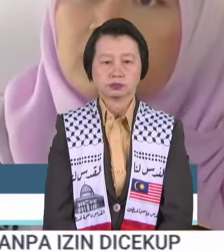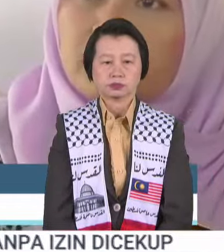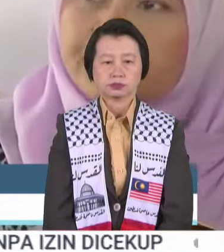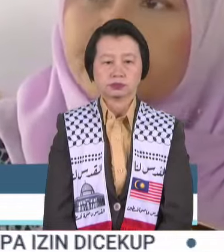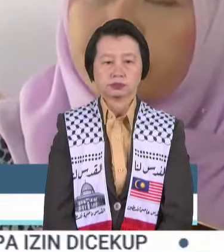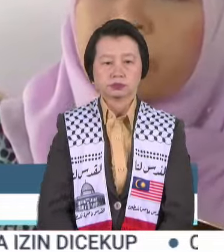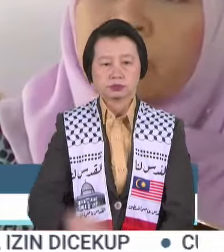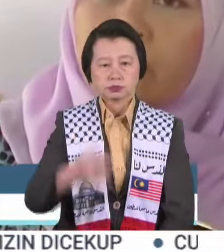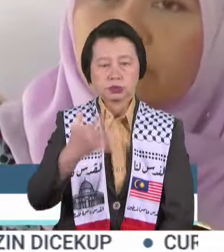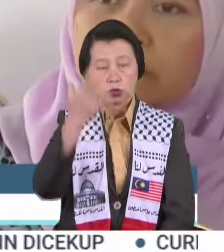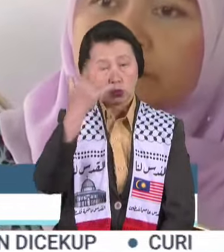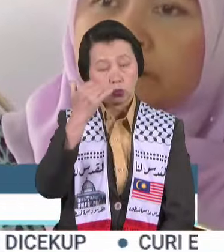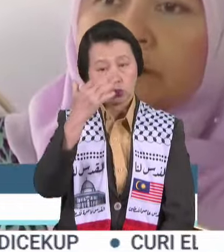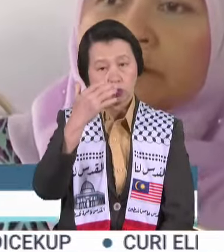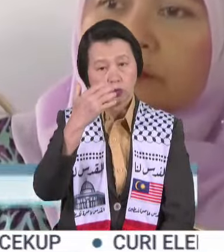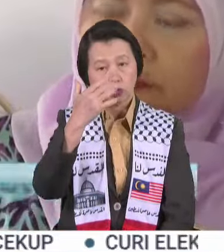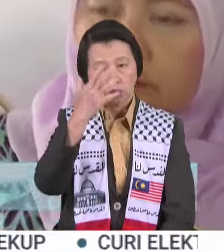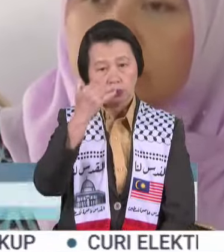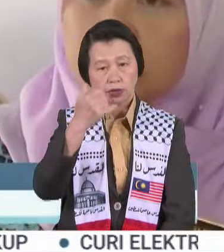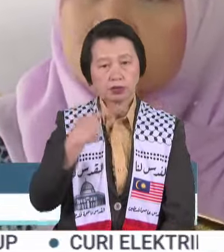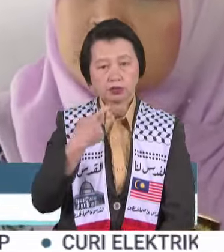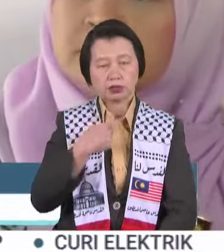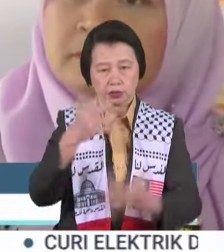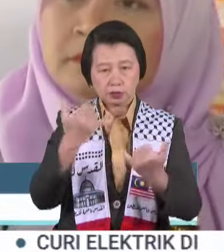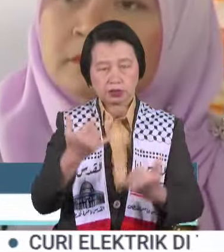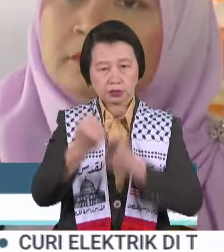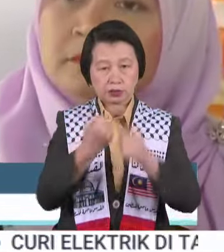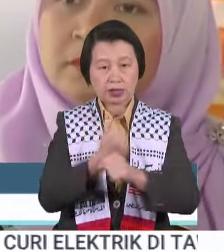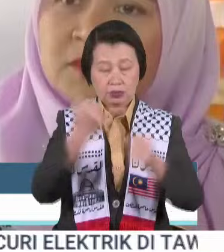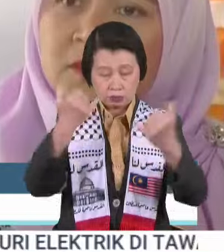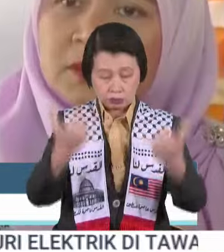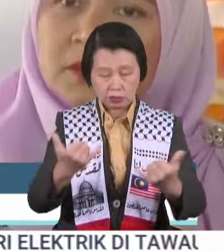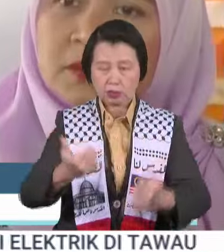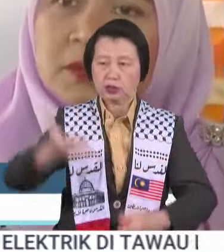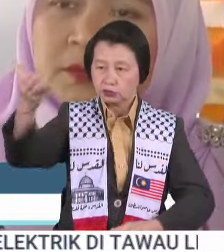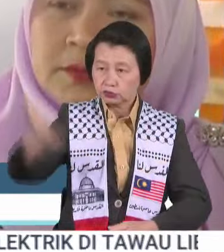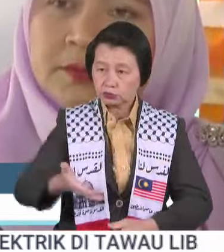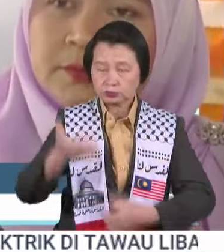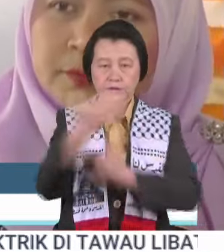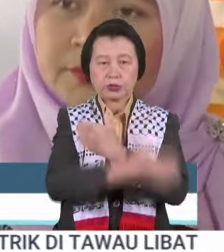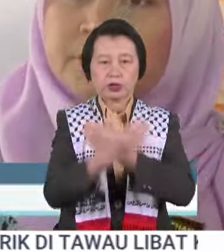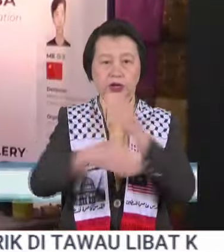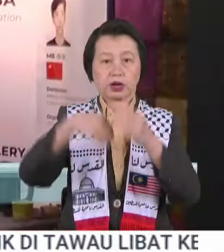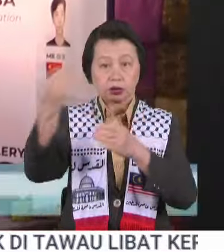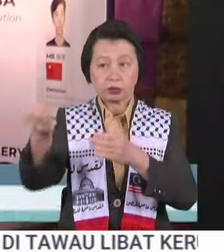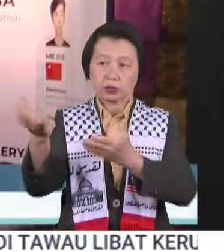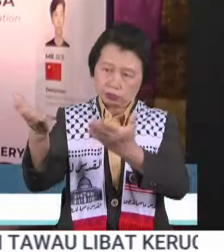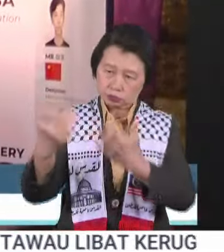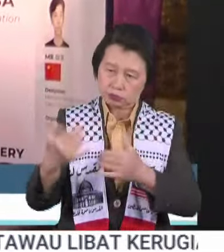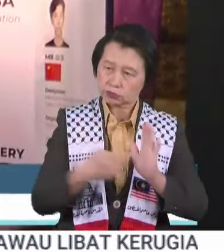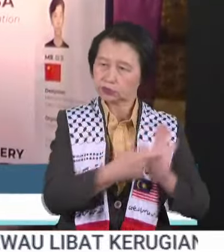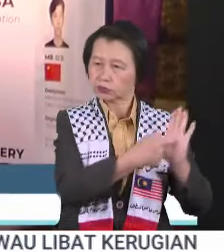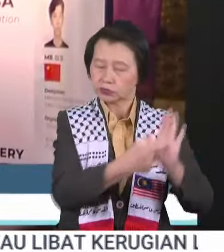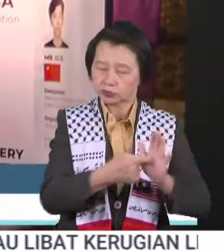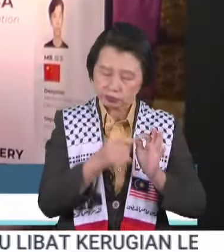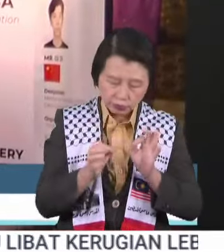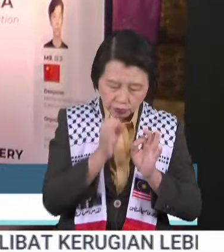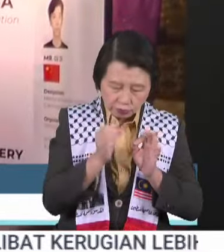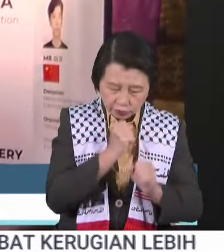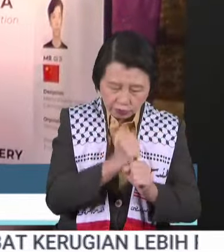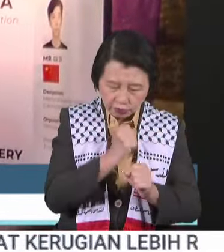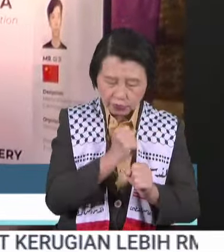Sebab utama kenapa kita panggil negara-negara luar ni untuk menunjukkan atau memberikan demonstrasi berkenaan